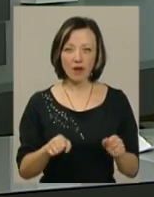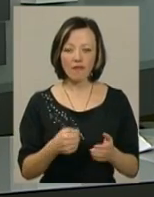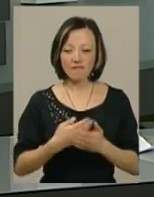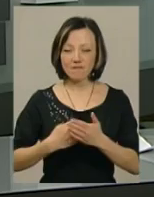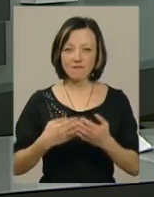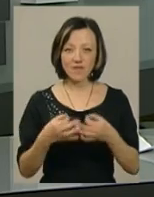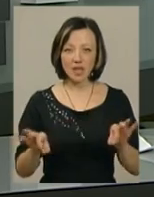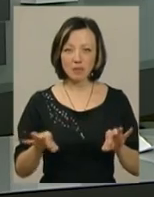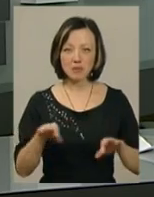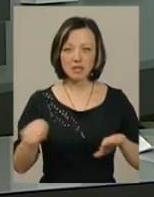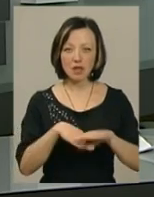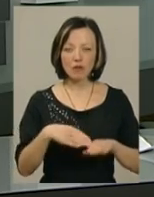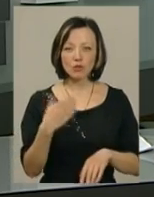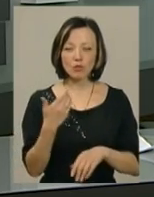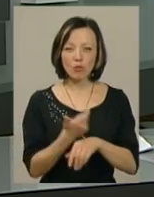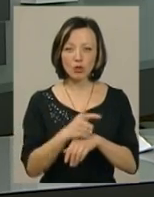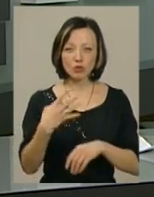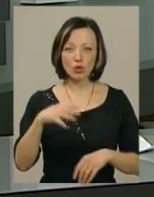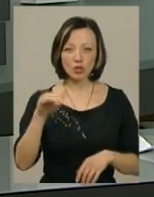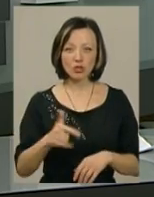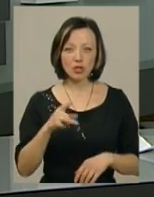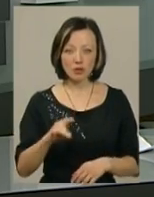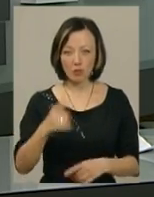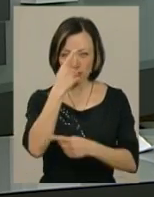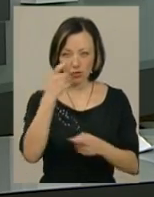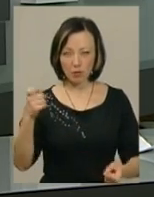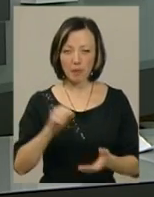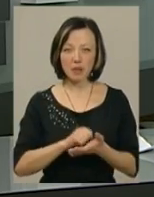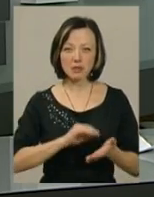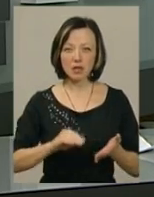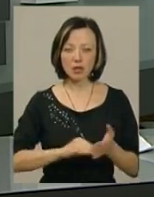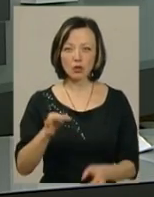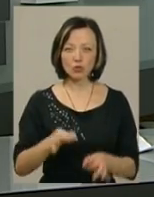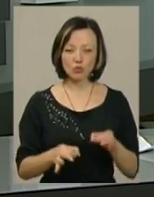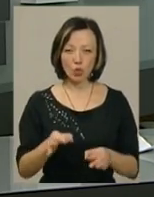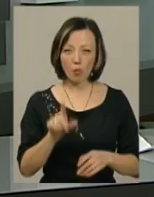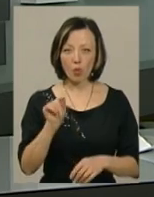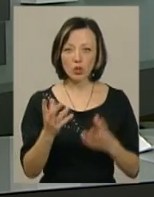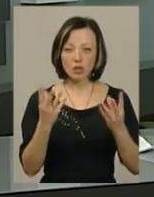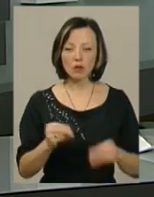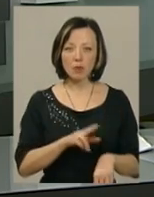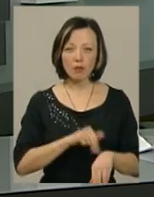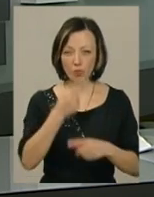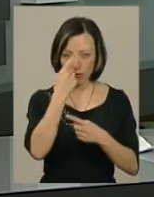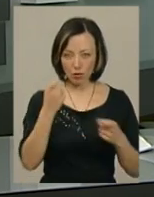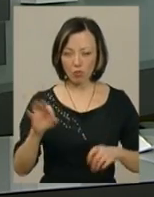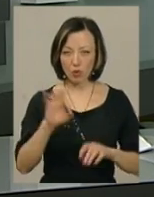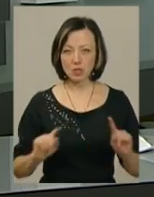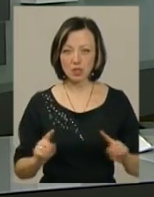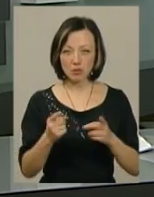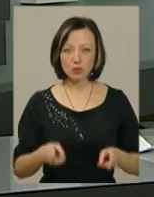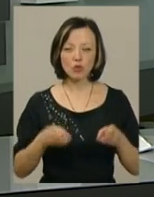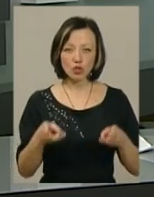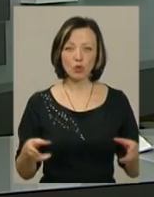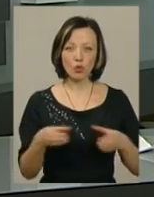заставу у понад 40 тисяч гривень, повідомила прес-секретар суду Алла Плінська. Нагадаю, в понеділок правоохоронці повідомили про затримання